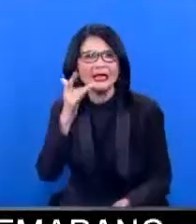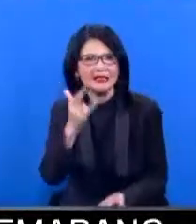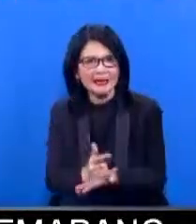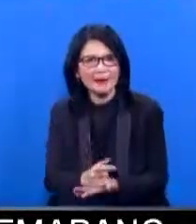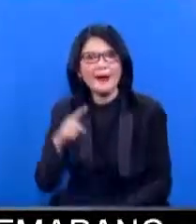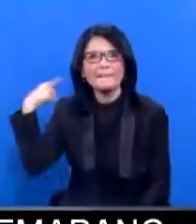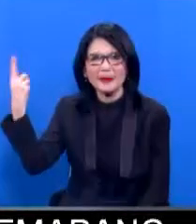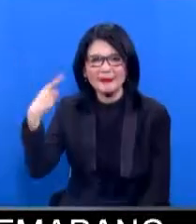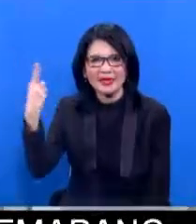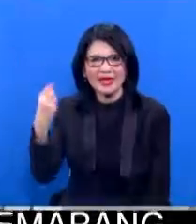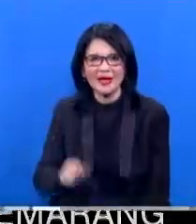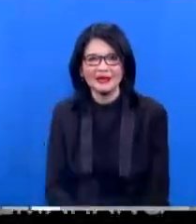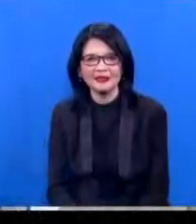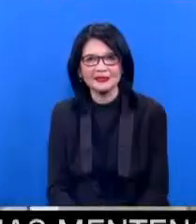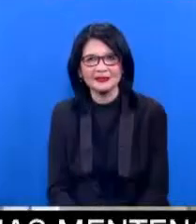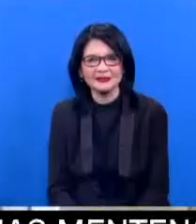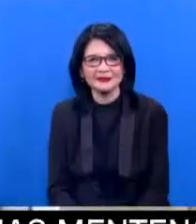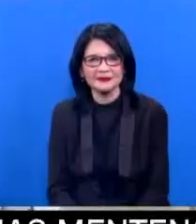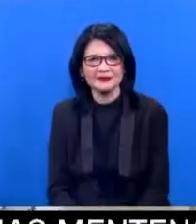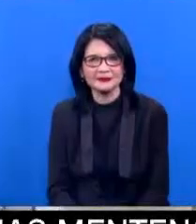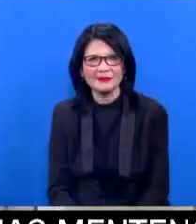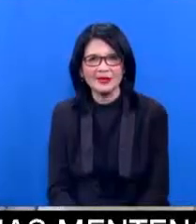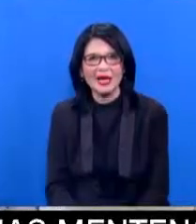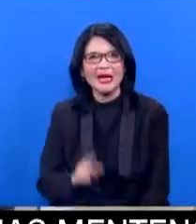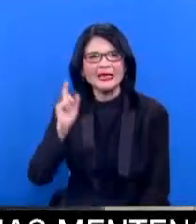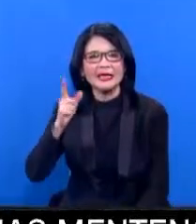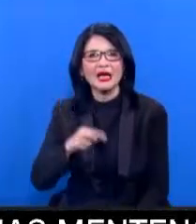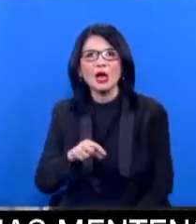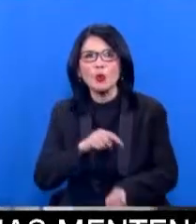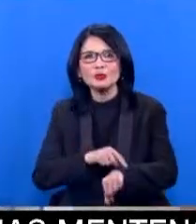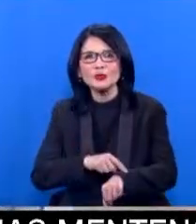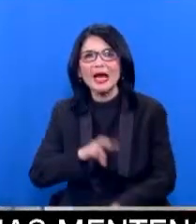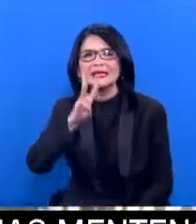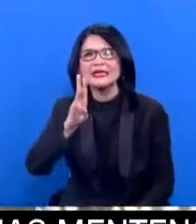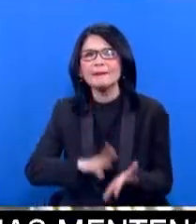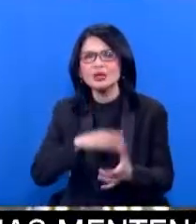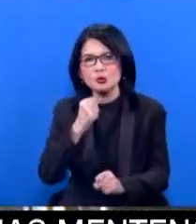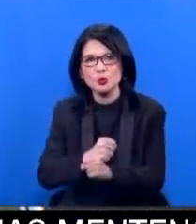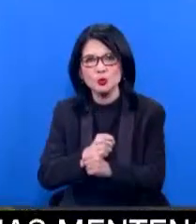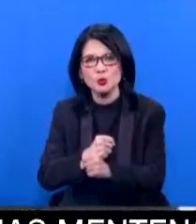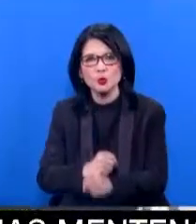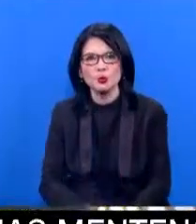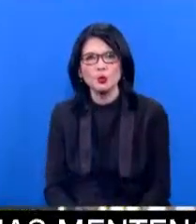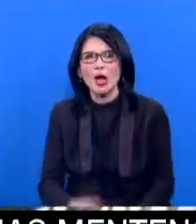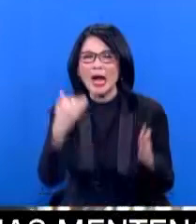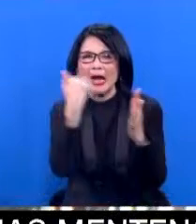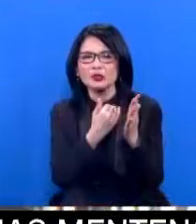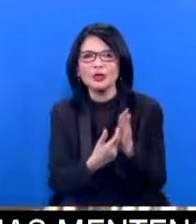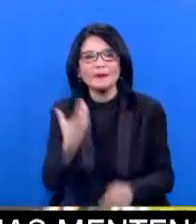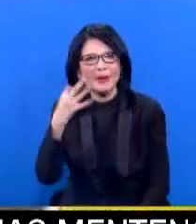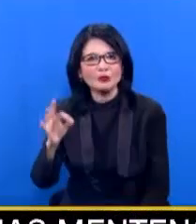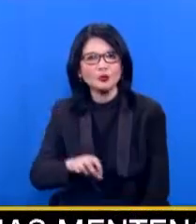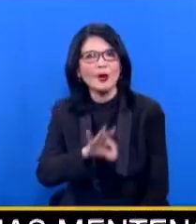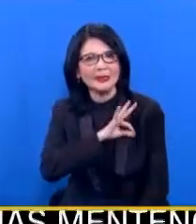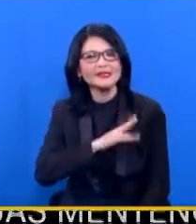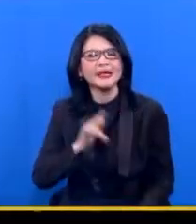koordinator PPKM luar Jawa-Bali, Erlangga Hartarto, akan berdurasi menjadi 3 pekan. Kebijakan baru ini sudah direstui Presiden Joko